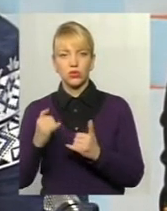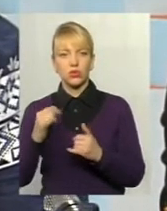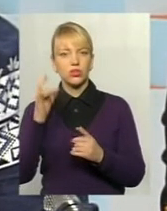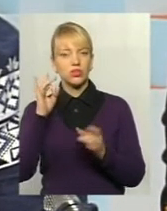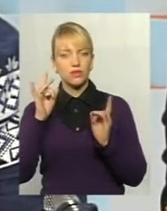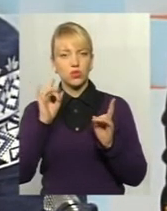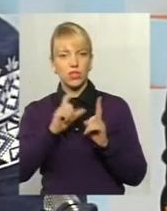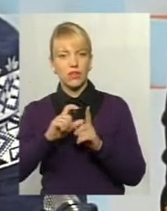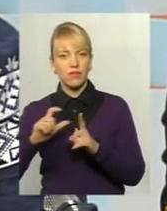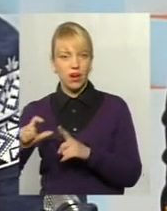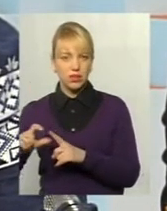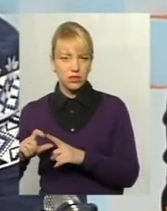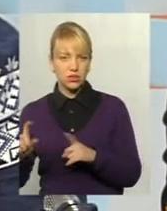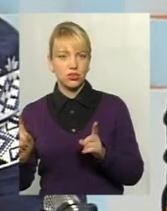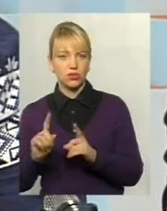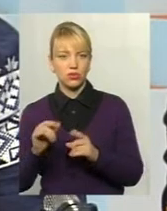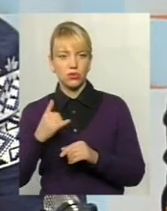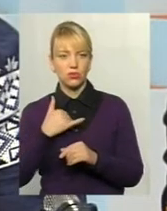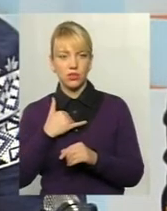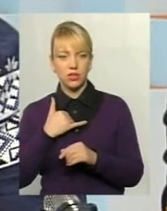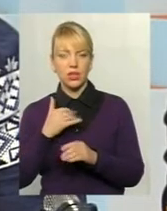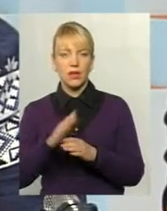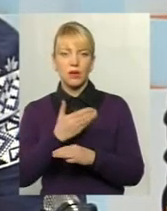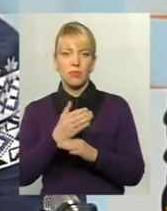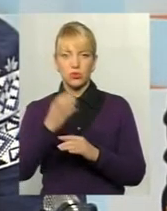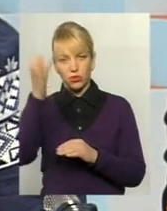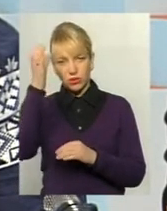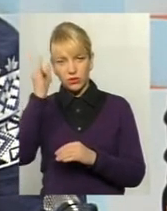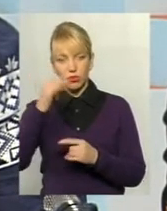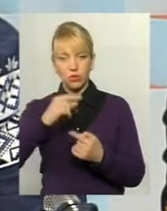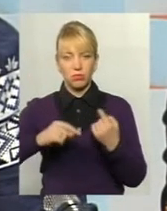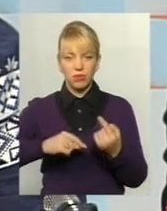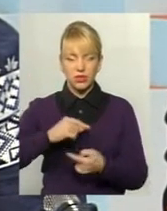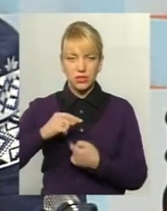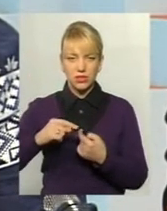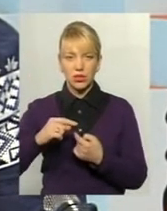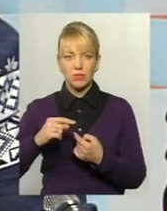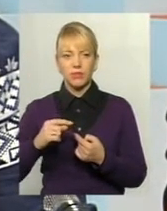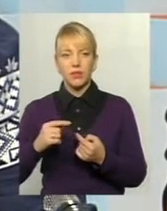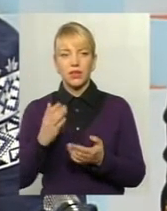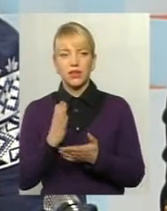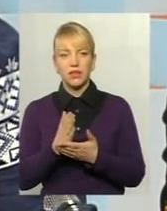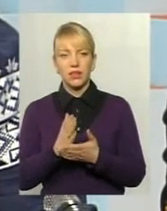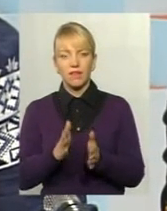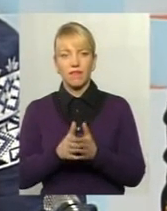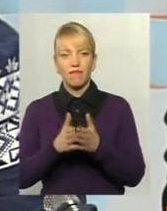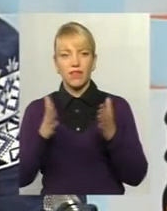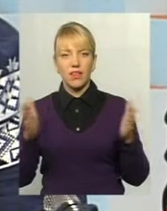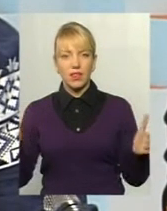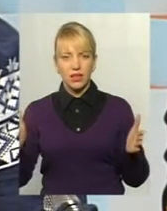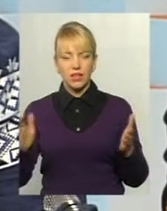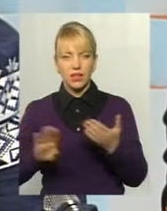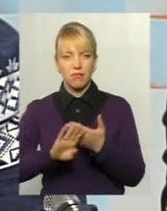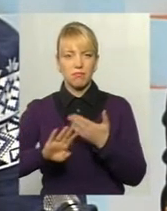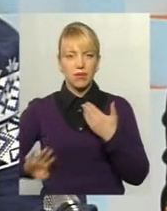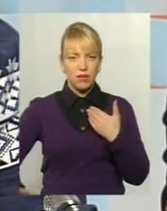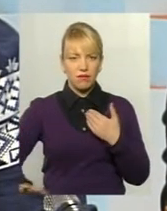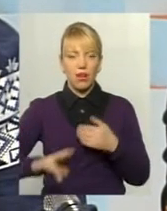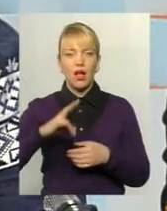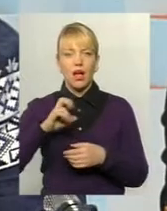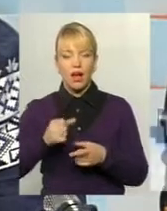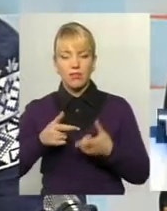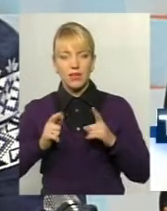фрази, що у нас між освітою і між бізнесом, між підприємцями є дуже велика прірва. Насправді,